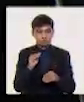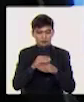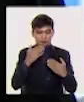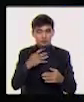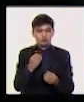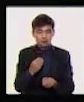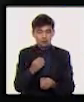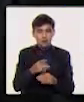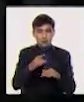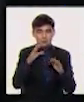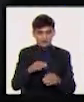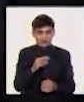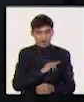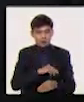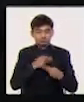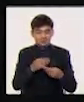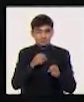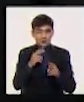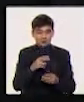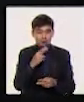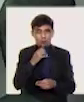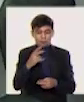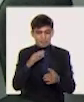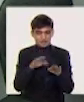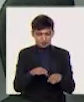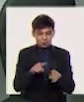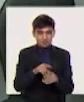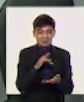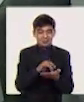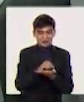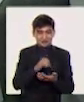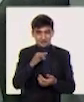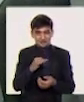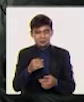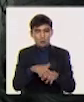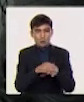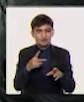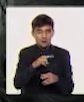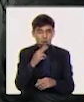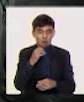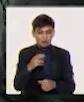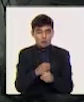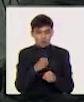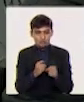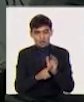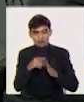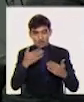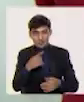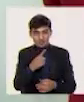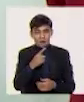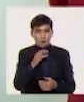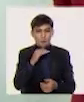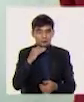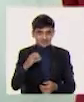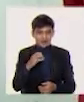Сонымен қатар ауданда жұмыспен қамту және кәсіпкерлікті қолдау мақсатында Алмалы халыққа қызмет көрсету орталығы жұмысын бастады. Бір кеңсеге